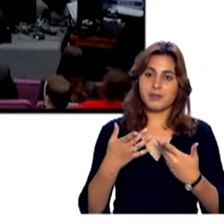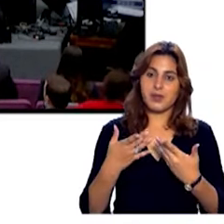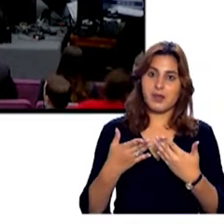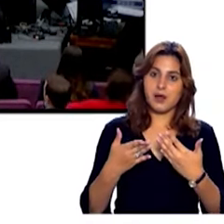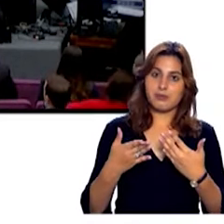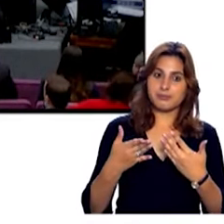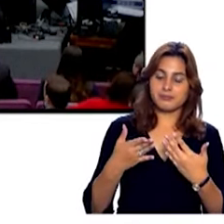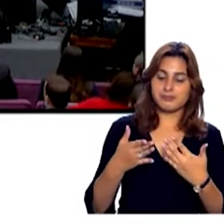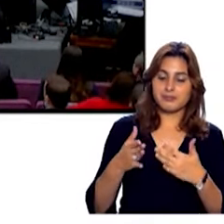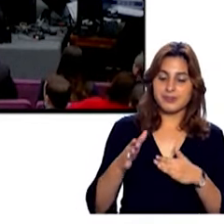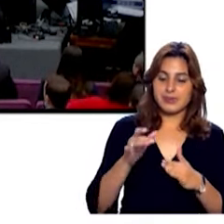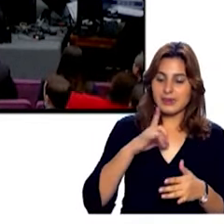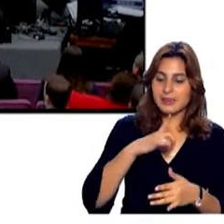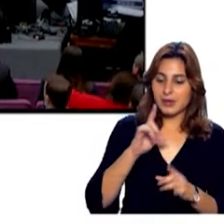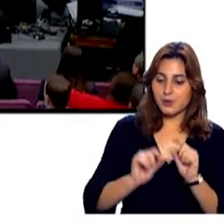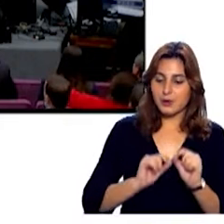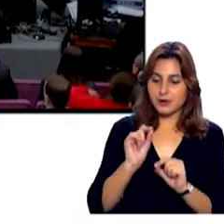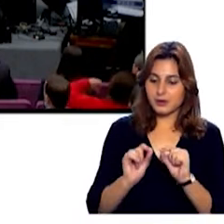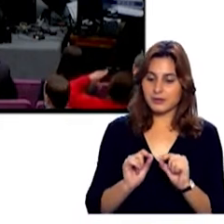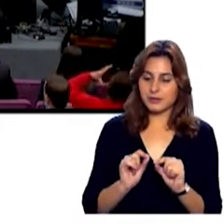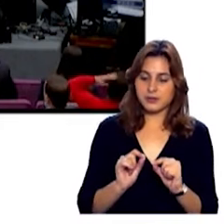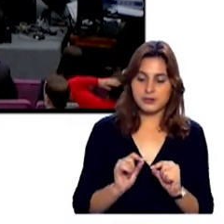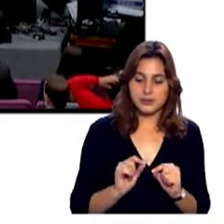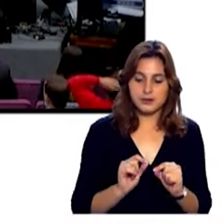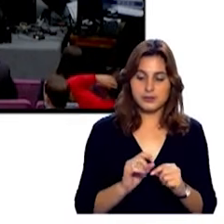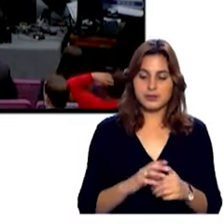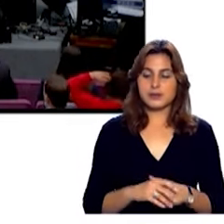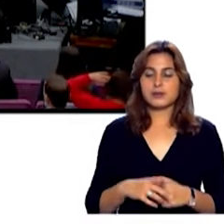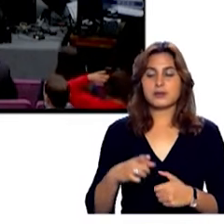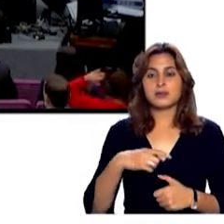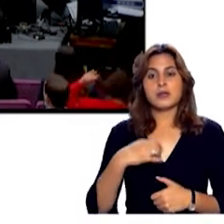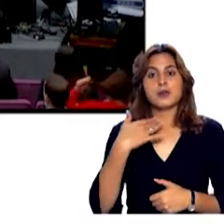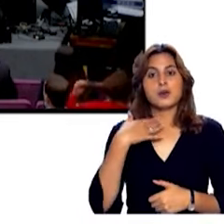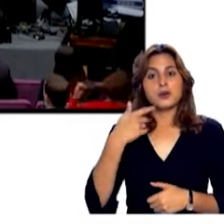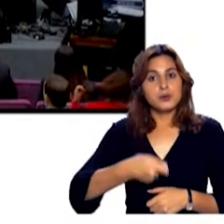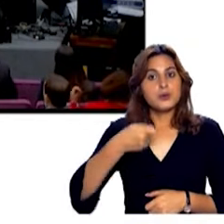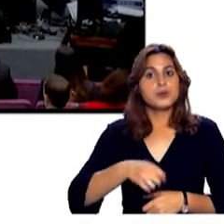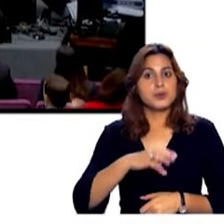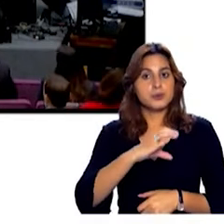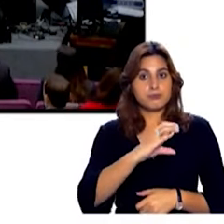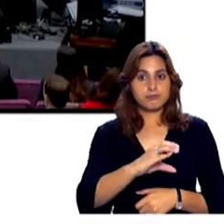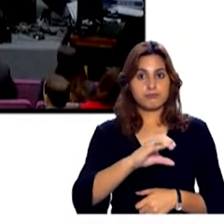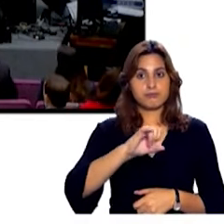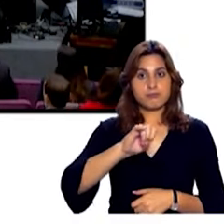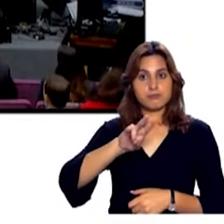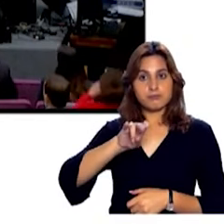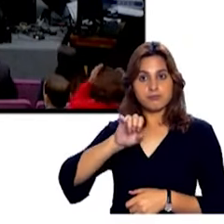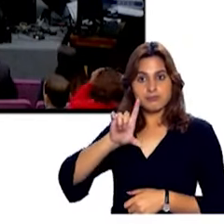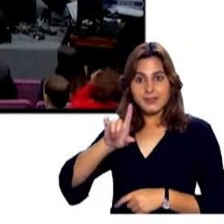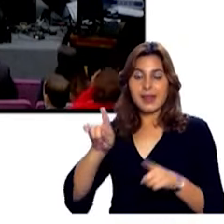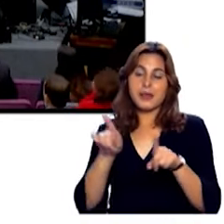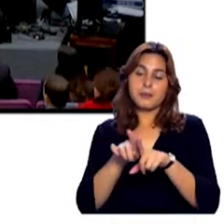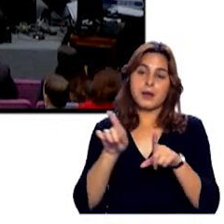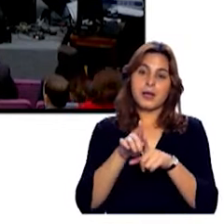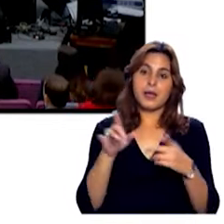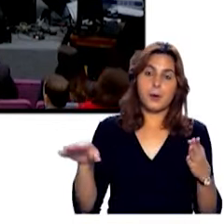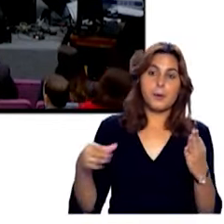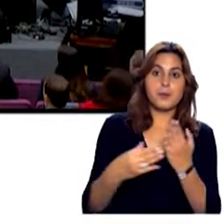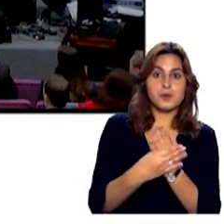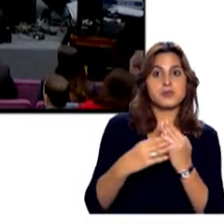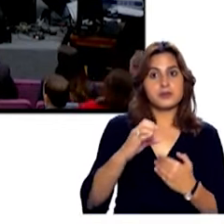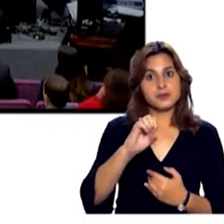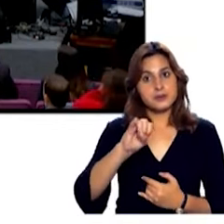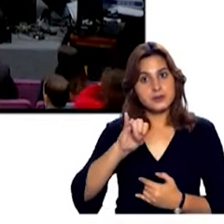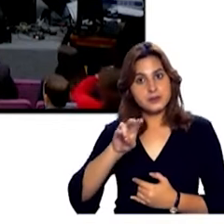I giudizi civili che durano di e l'elemento interessante a mio avviso